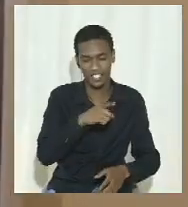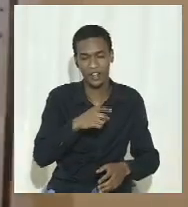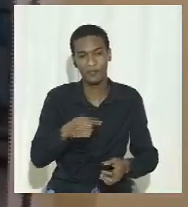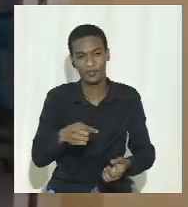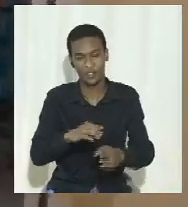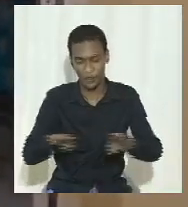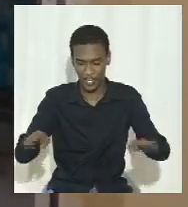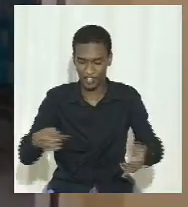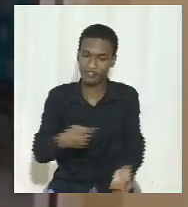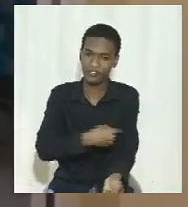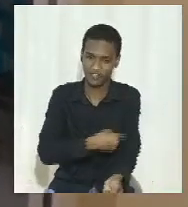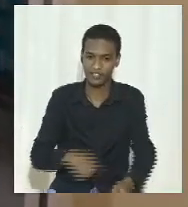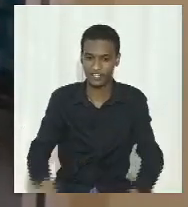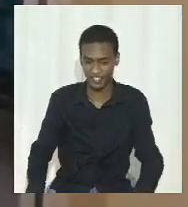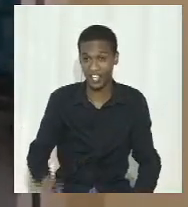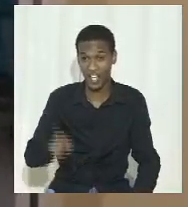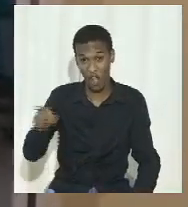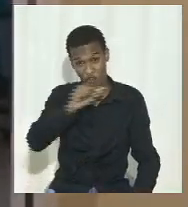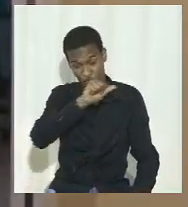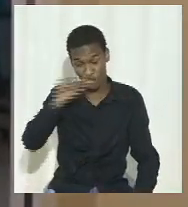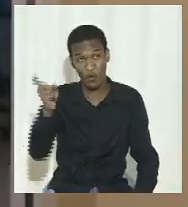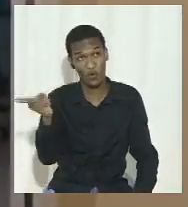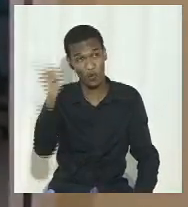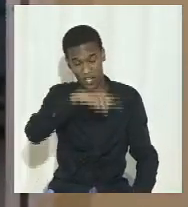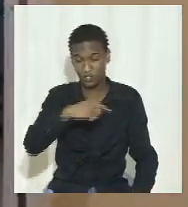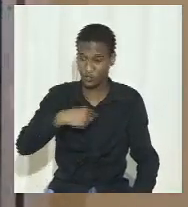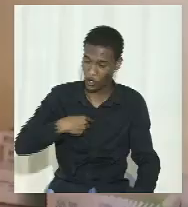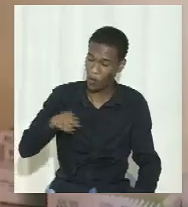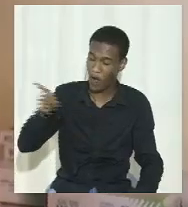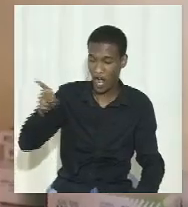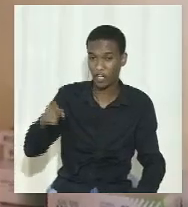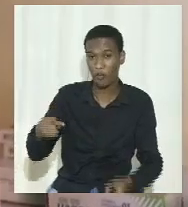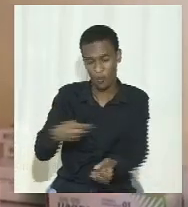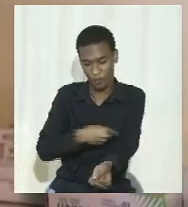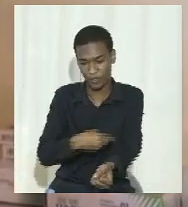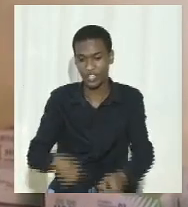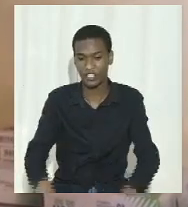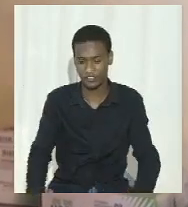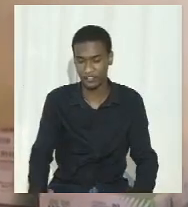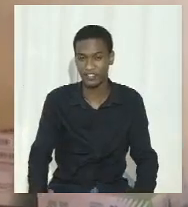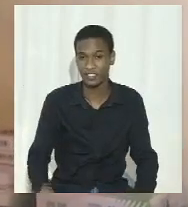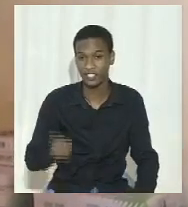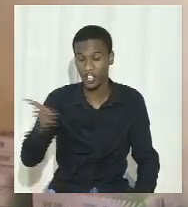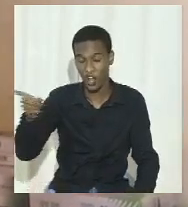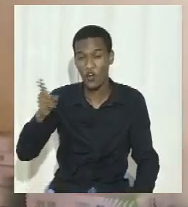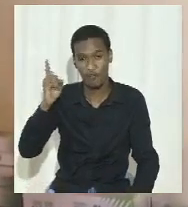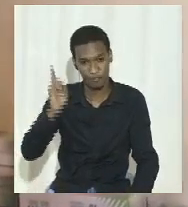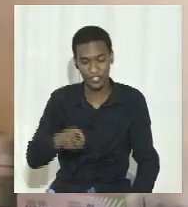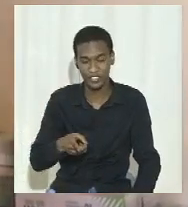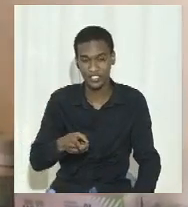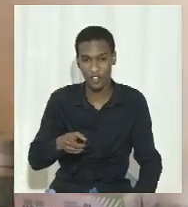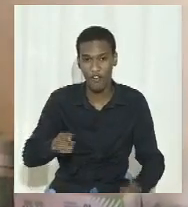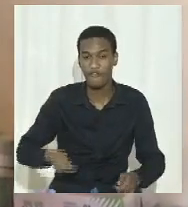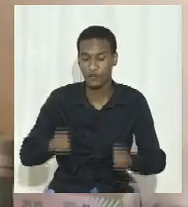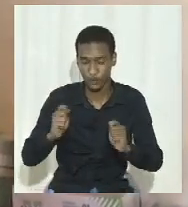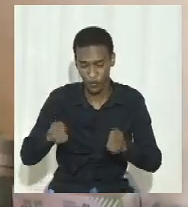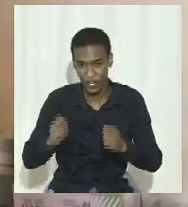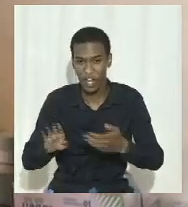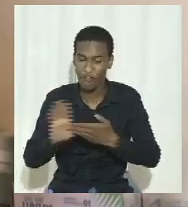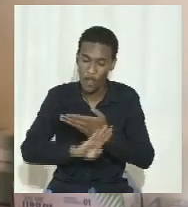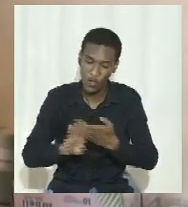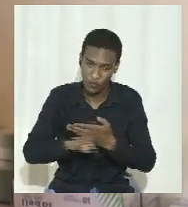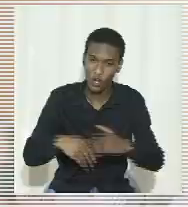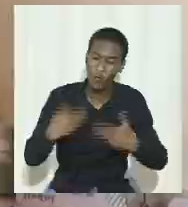hôpitaly nandritra ny 10 andro zay tsaboky tena tata. Fitaovana ampiasaina fiarovana ny mpiasan'ny fahasalamana eto amin'ny